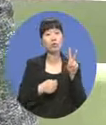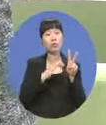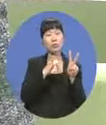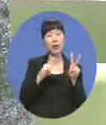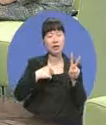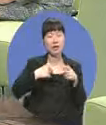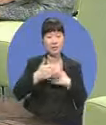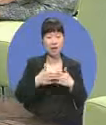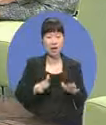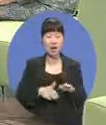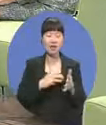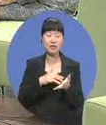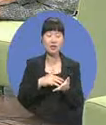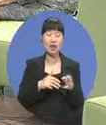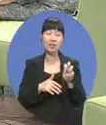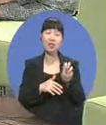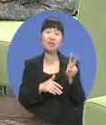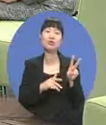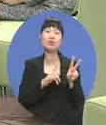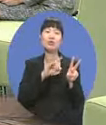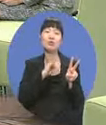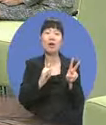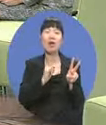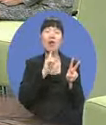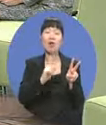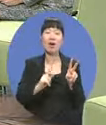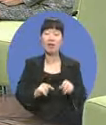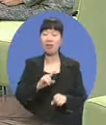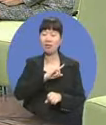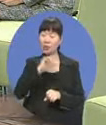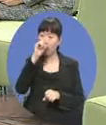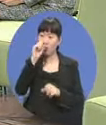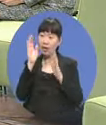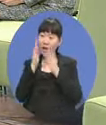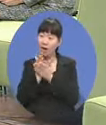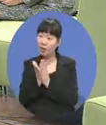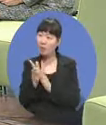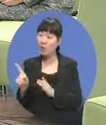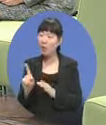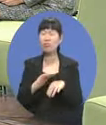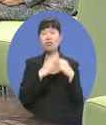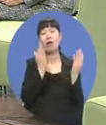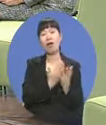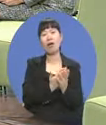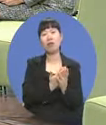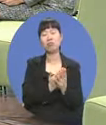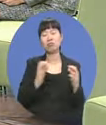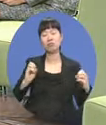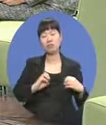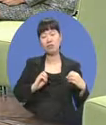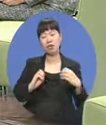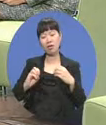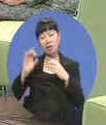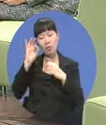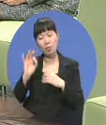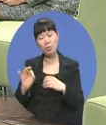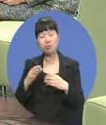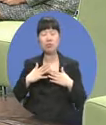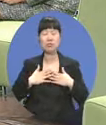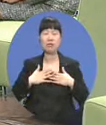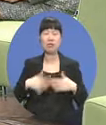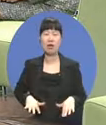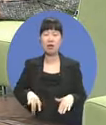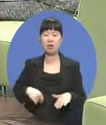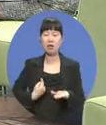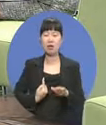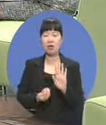32명이요. 그럼 자기네 반이 한나 32명인 거예요. 제일 좋아하는 과목은 다요. 그래서 얘기하다 보면 좀 지치게 되면서